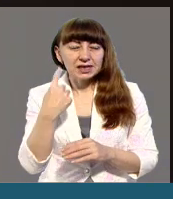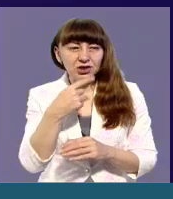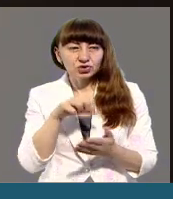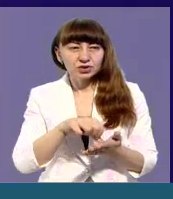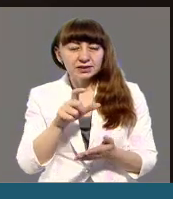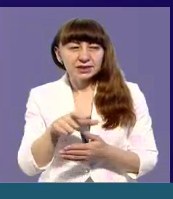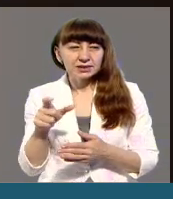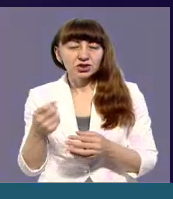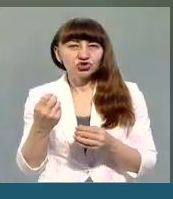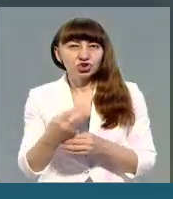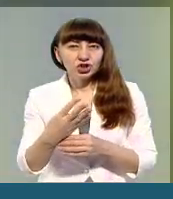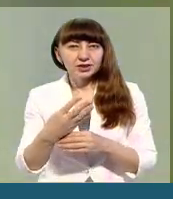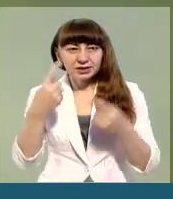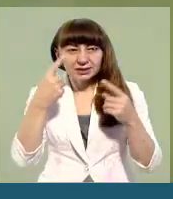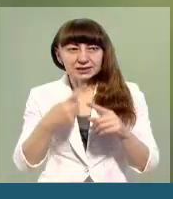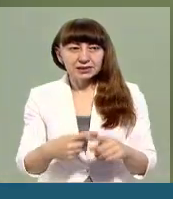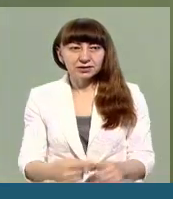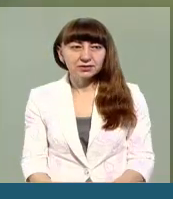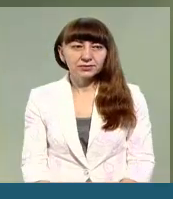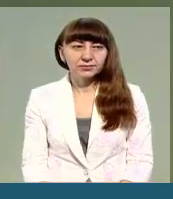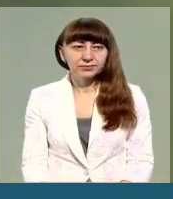состава и 14 единиц техники